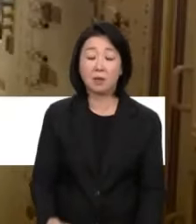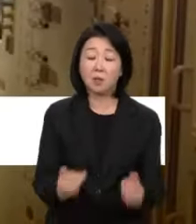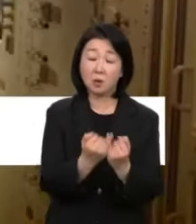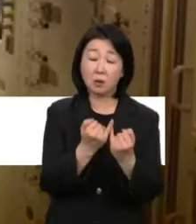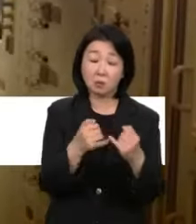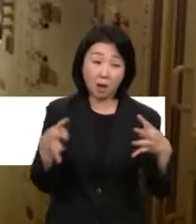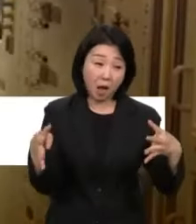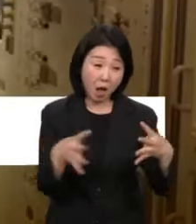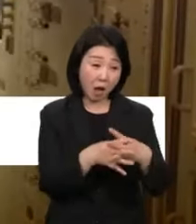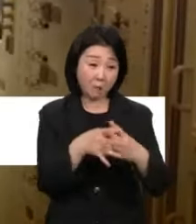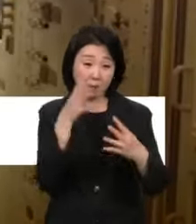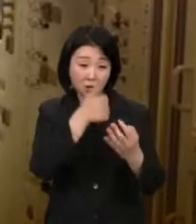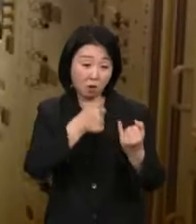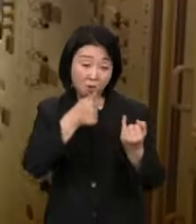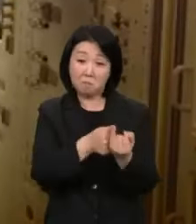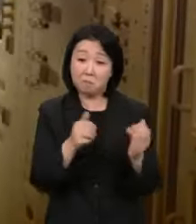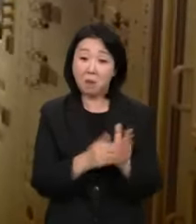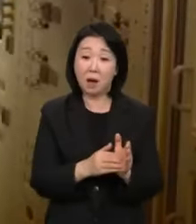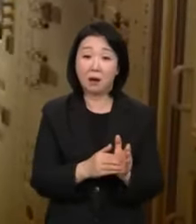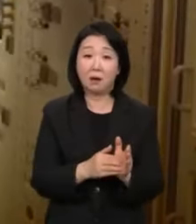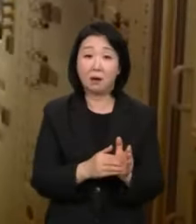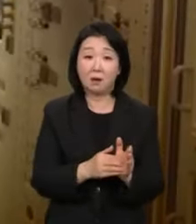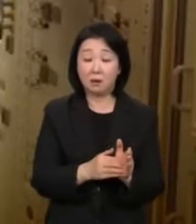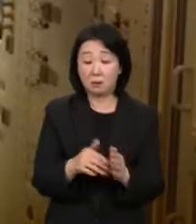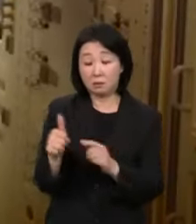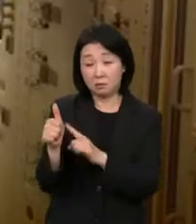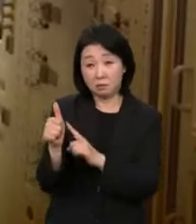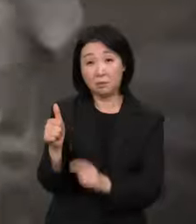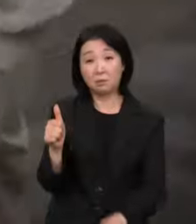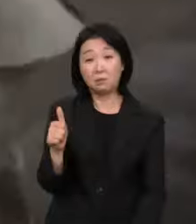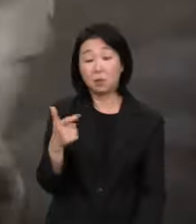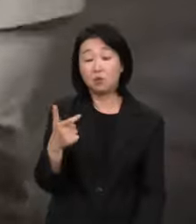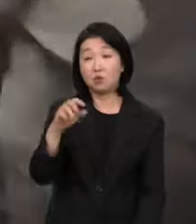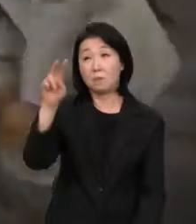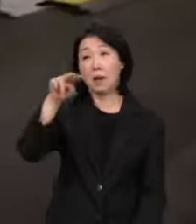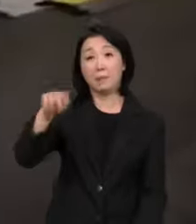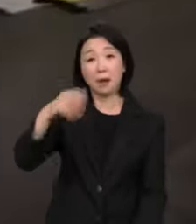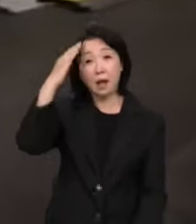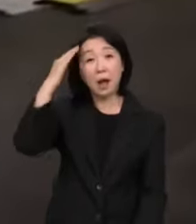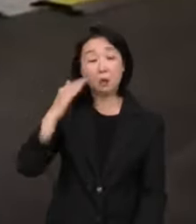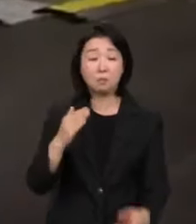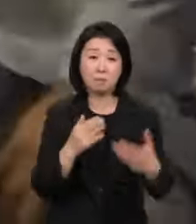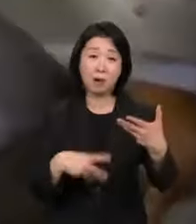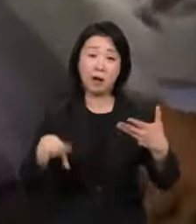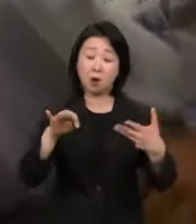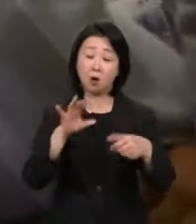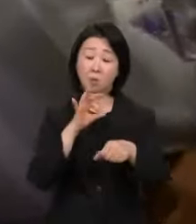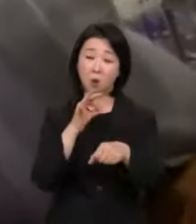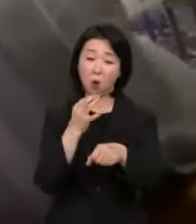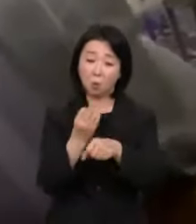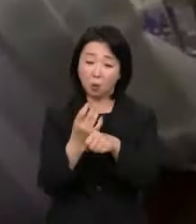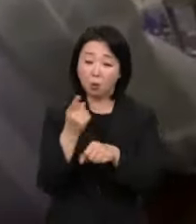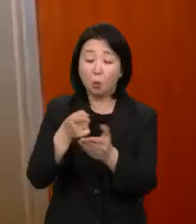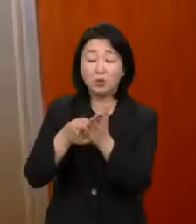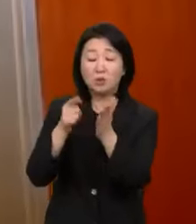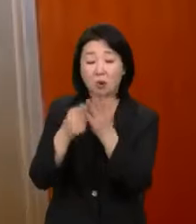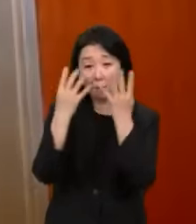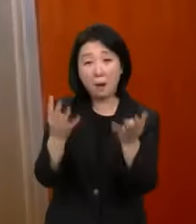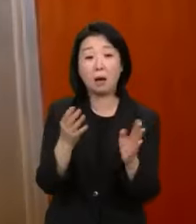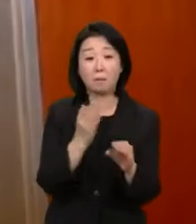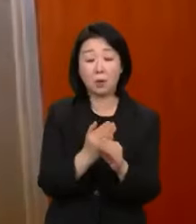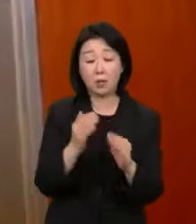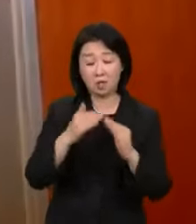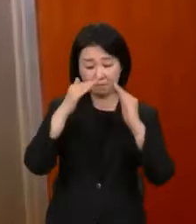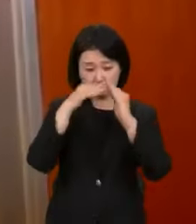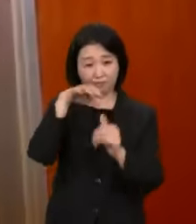합의된 관계였다는 겁니다. 현재 심 씨는 60만 달러, 우리 돈 약 8억 원의 보석금을 내고 풀려났으며 가택연금